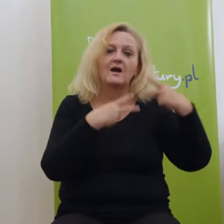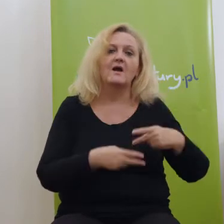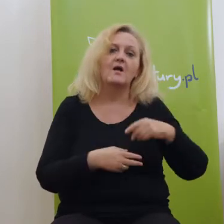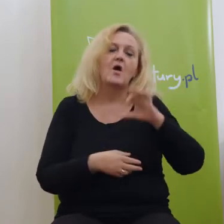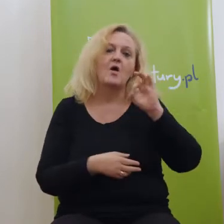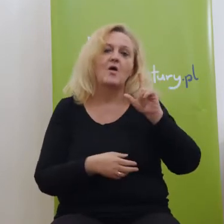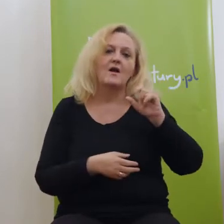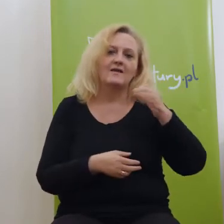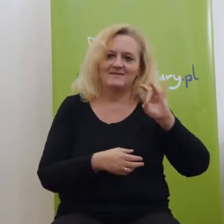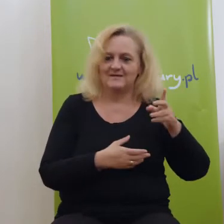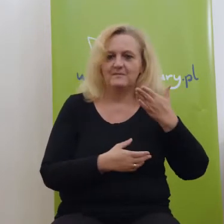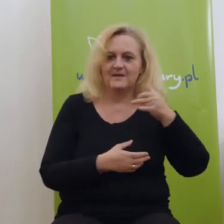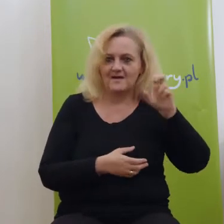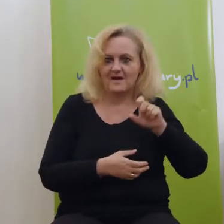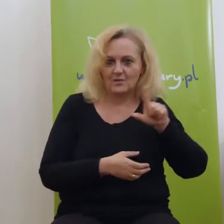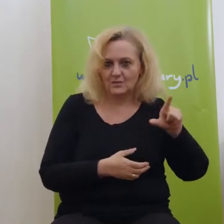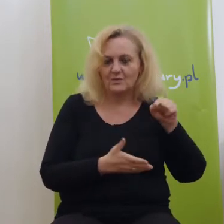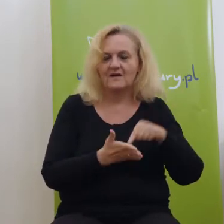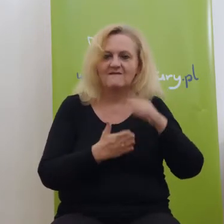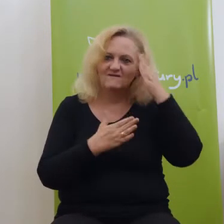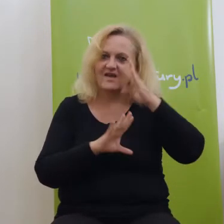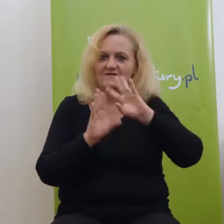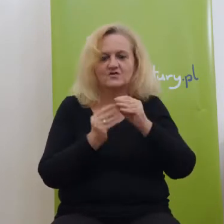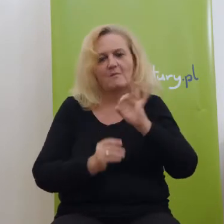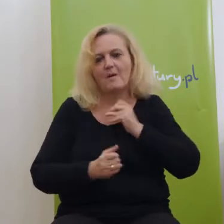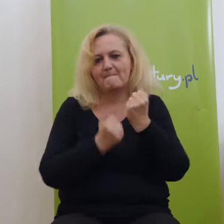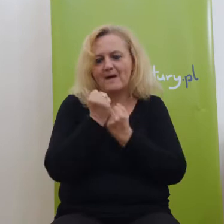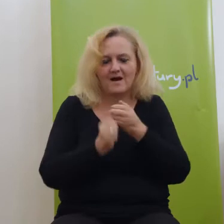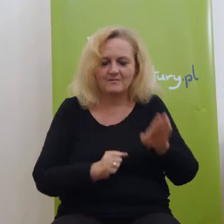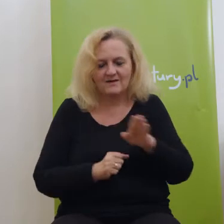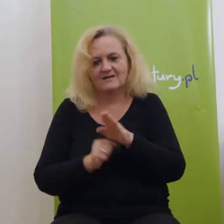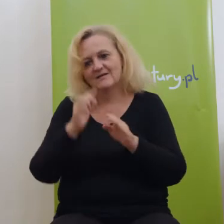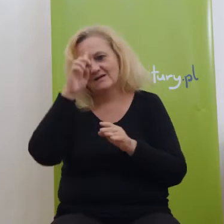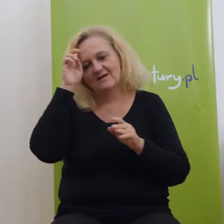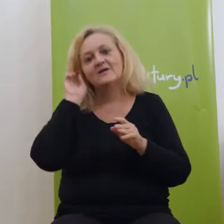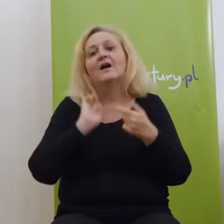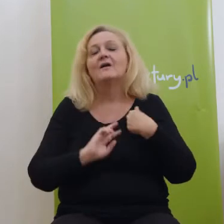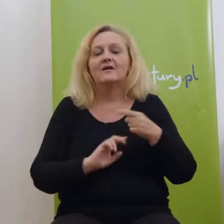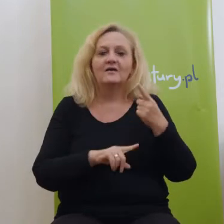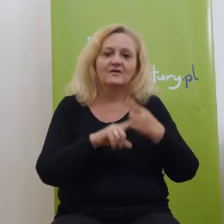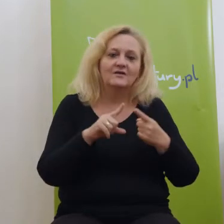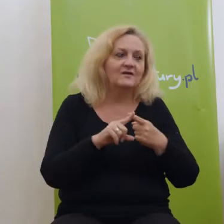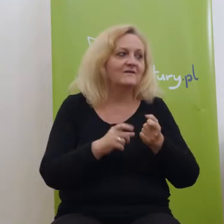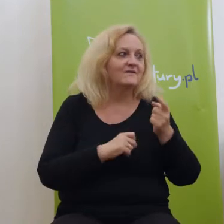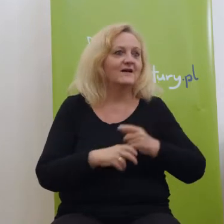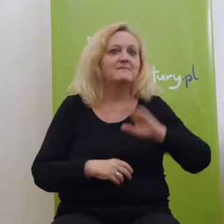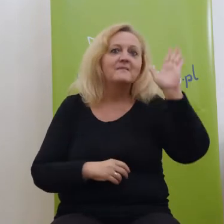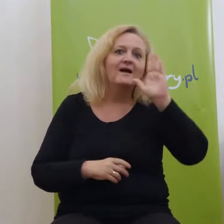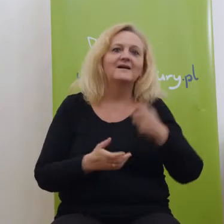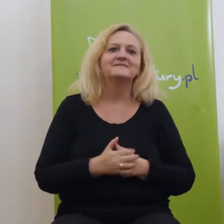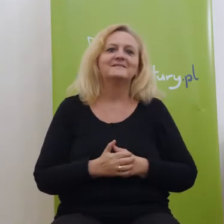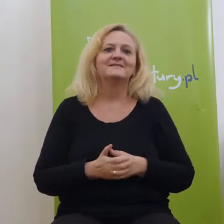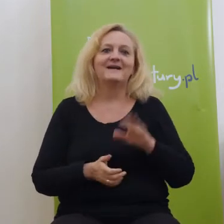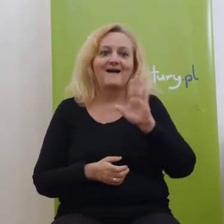Olech, który wie wszystko o tych moich kartkach i który mi też sporo fragmentów powyrzucał. Machaj. Z